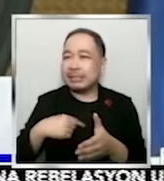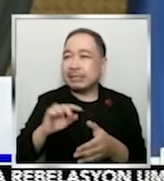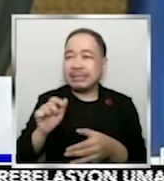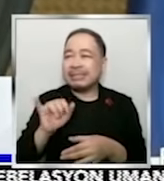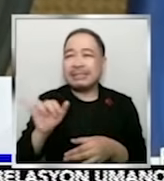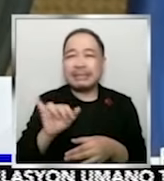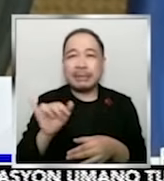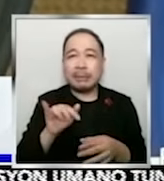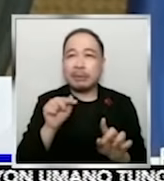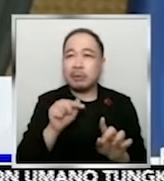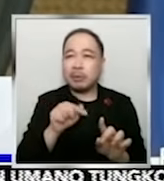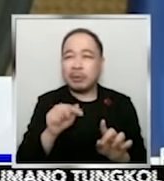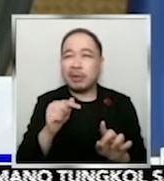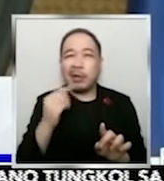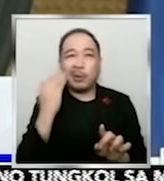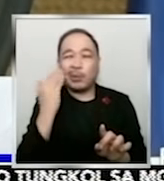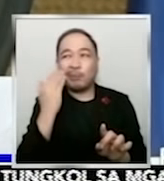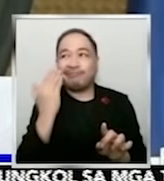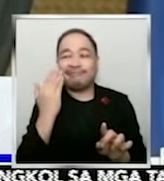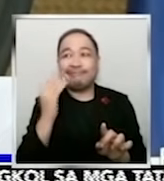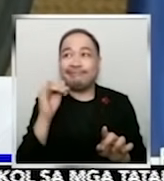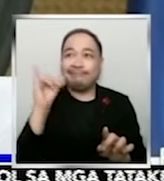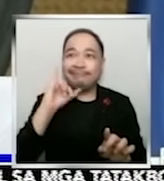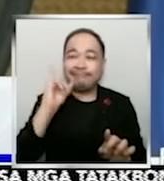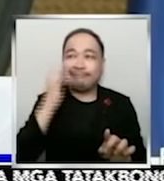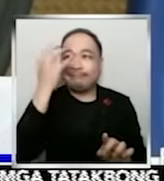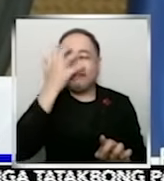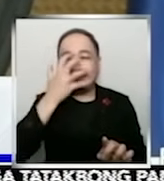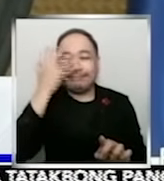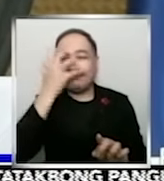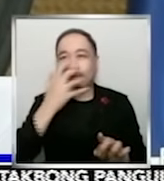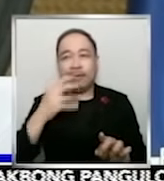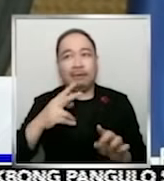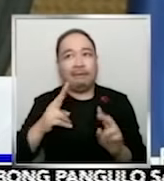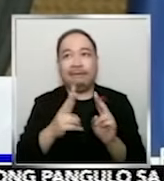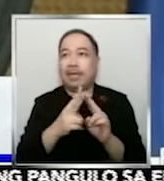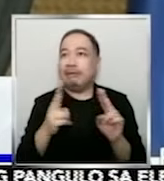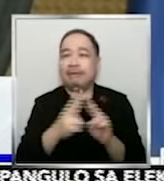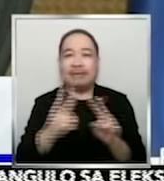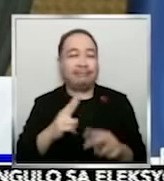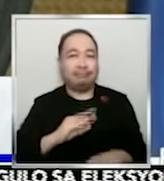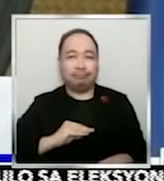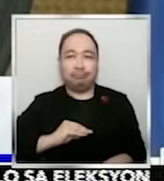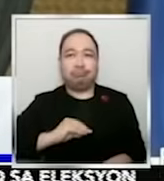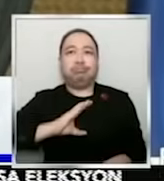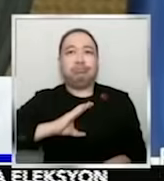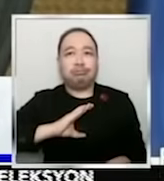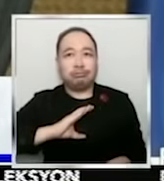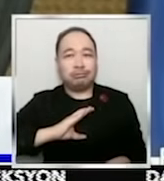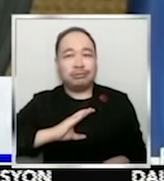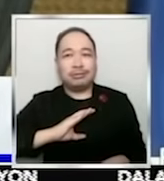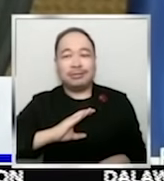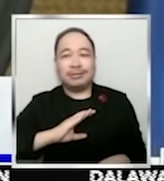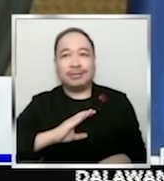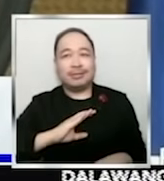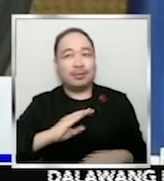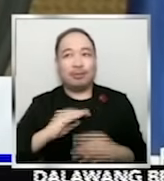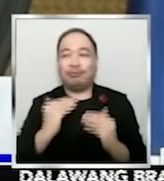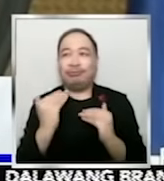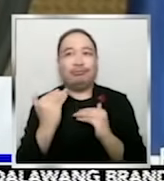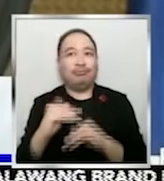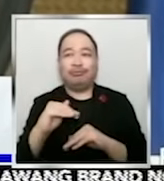mo na medyo sumobra siya sa limit ng botilya na kaya niya.